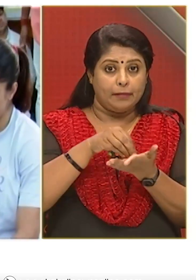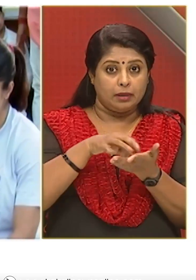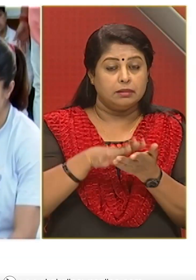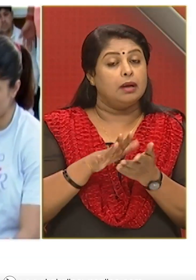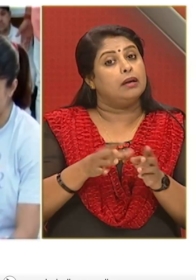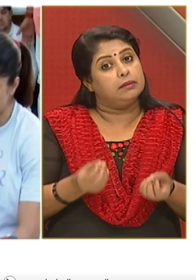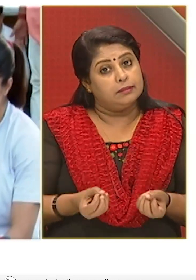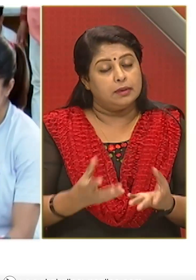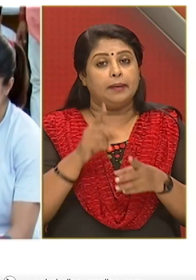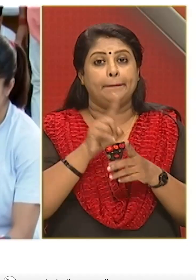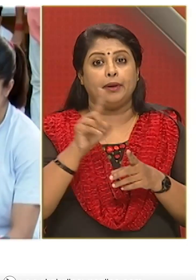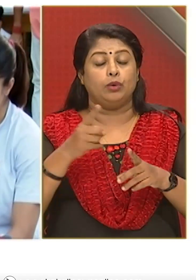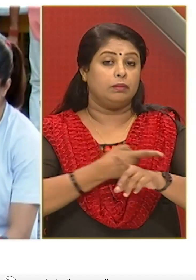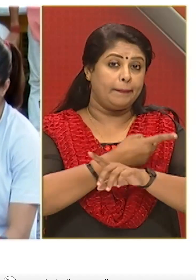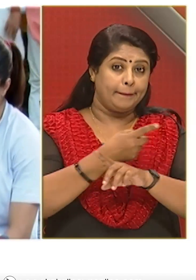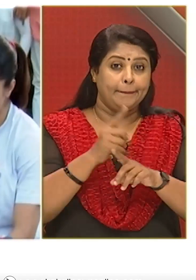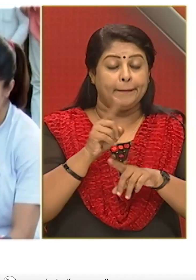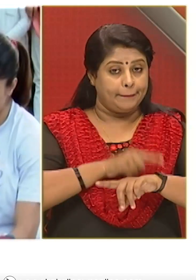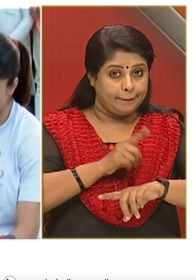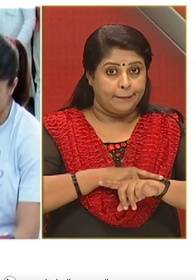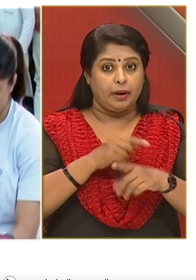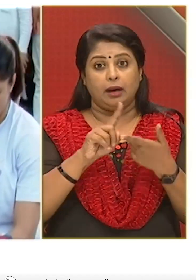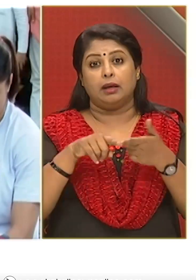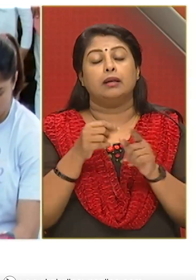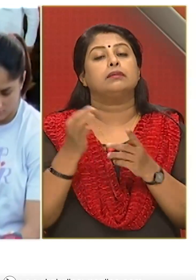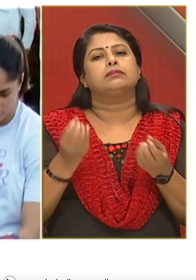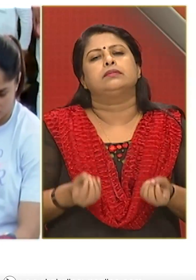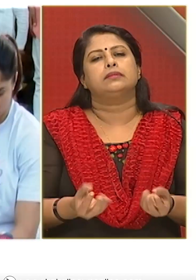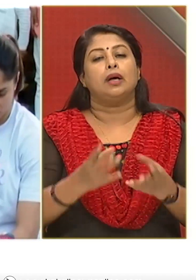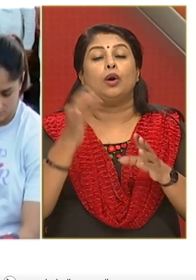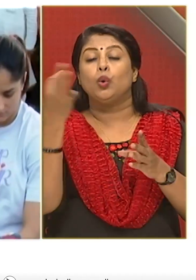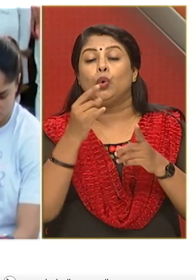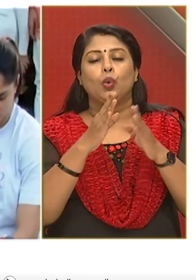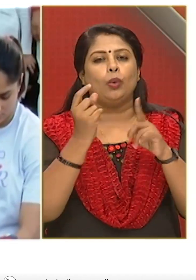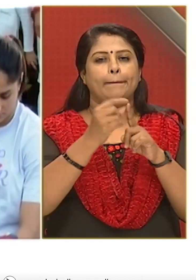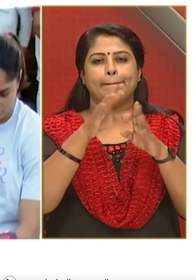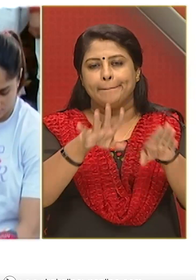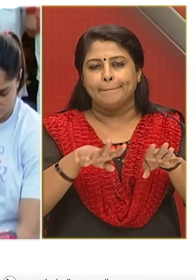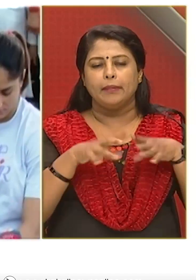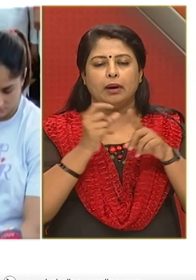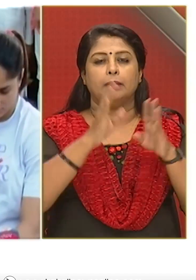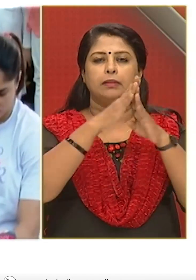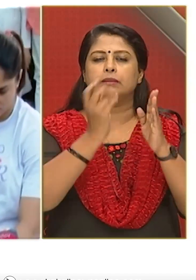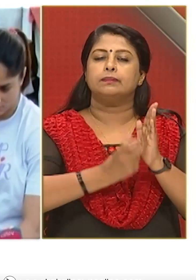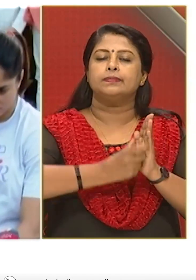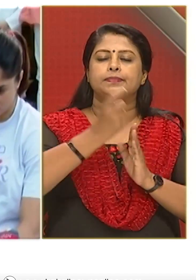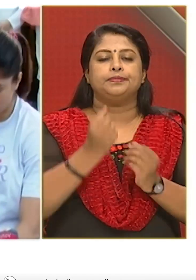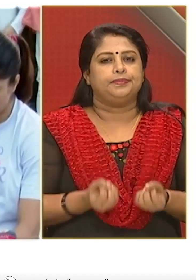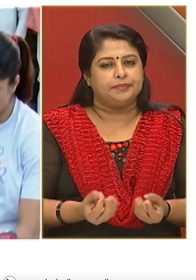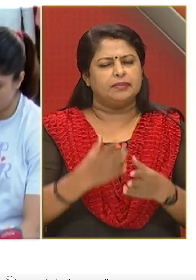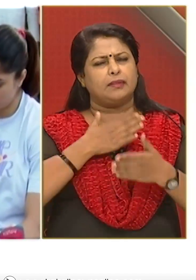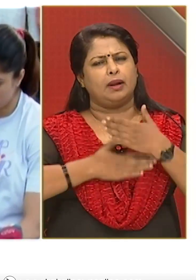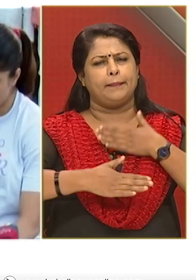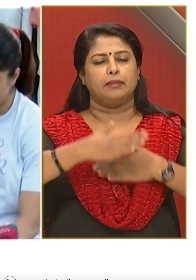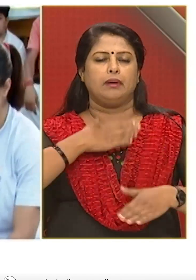നടത്തും. 11 മണിക്ക് ജന്തർ മന്ദറിൽ നിന്നായിരിക്കും പുതിയ പാർലമെന്റ് മന്ദിരത്തിലേക്ക് പ്രതിഷേധ മാർച്ച് നടക്കുക. സമാധാനപരമായിരിക്കും